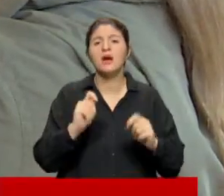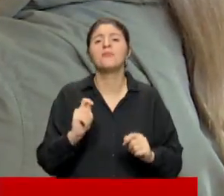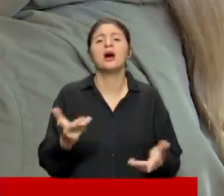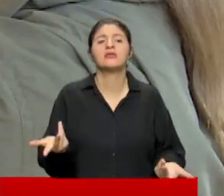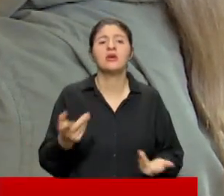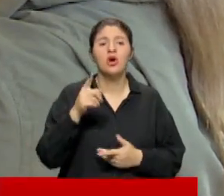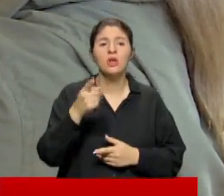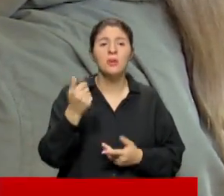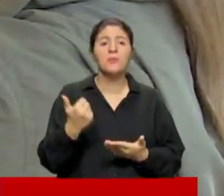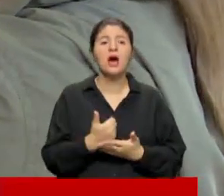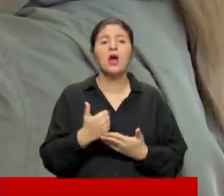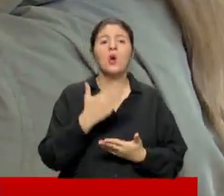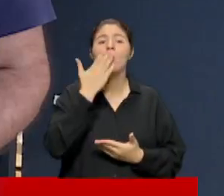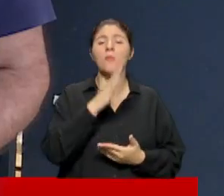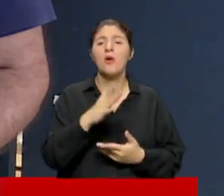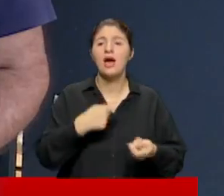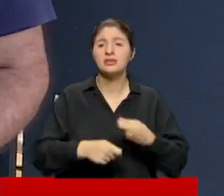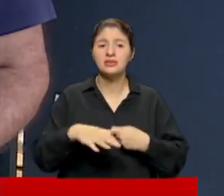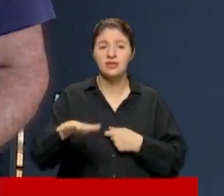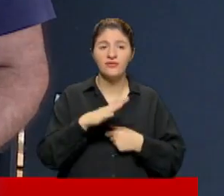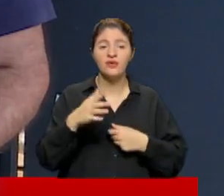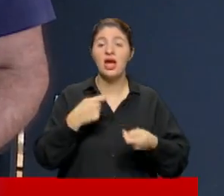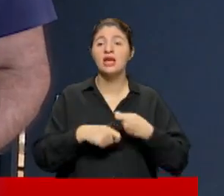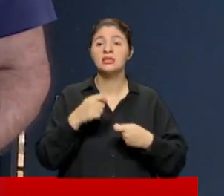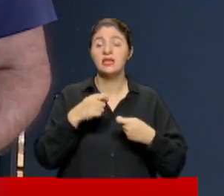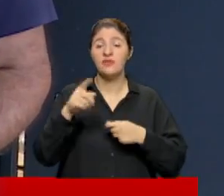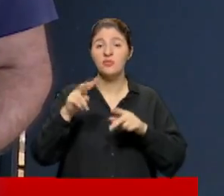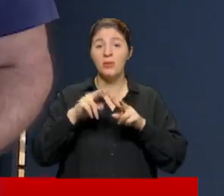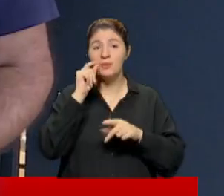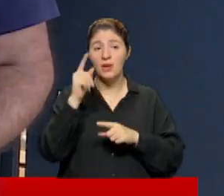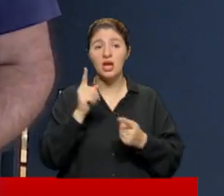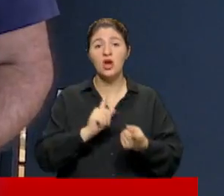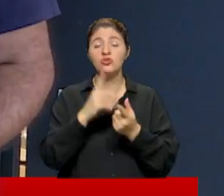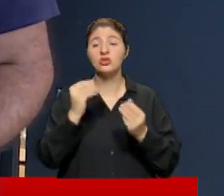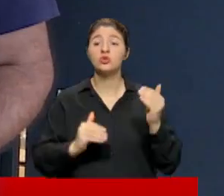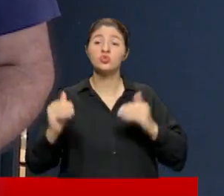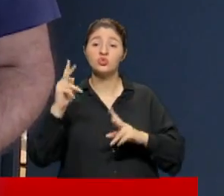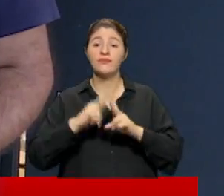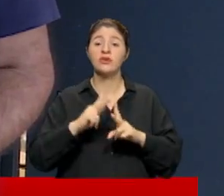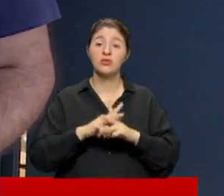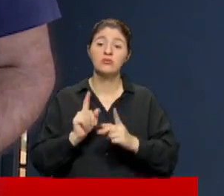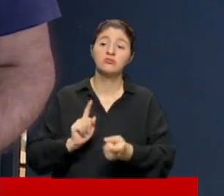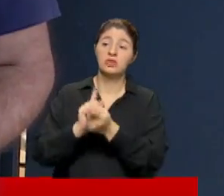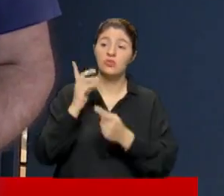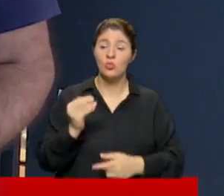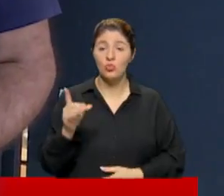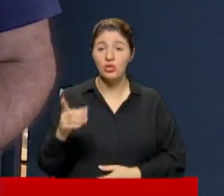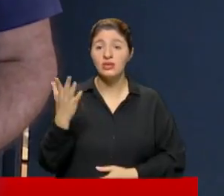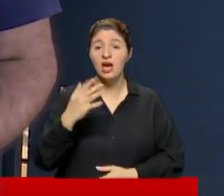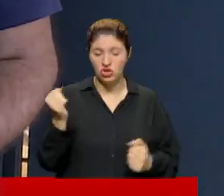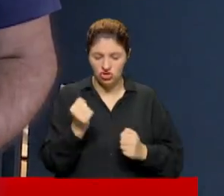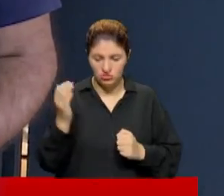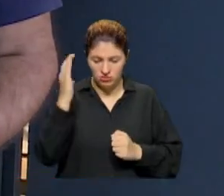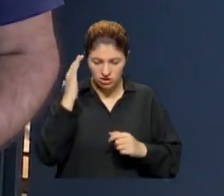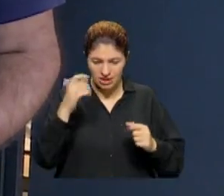bir para kazanamıyor esnaf esnaf Muhammed Bey bugüne kadar karşılaştığı en yüksek Faturalarla karşılaştı daha kışın